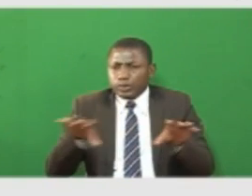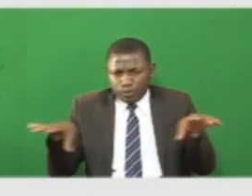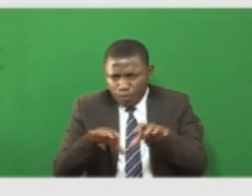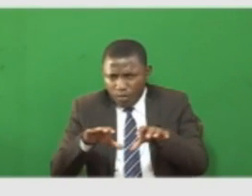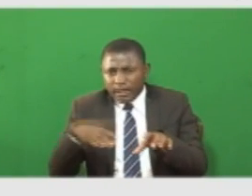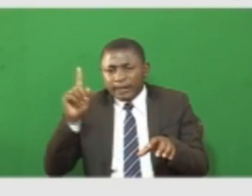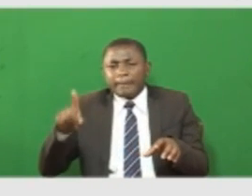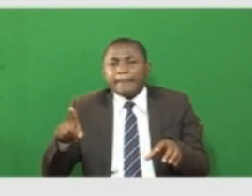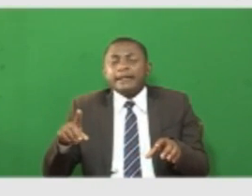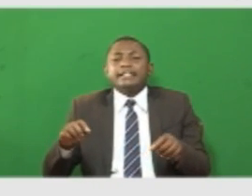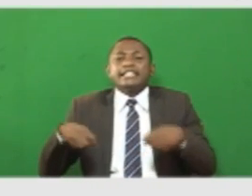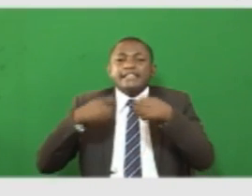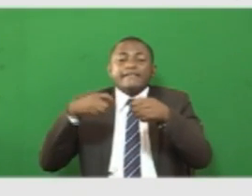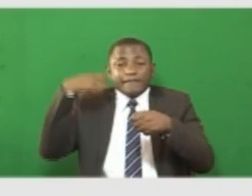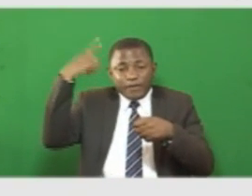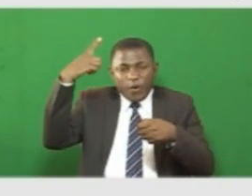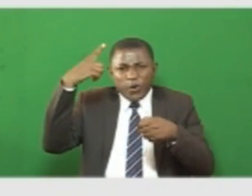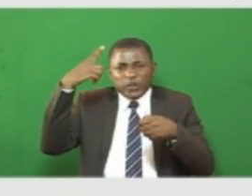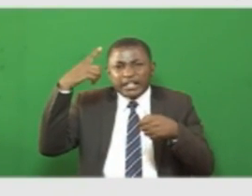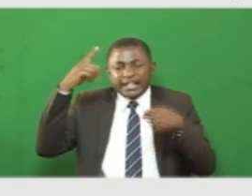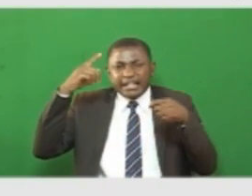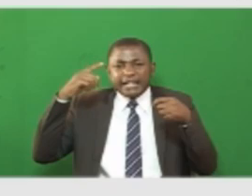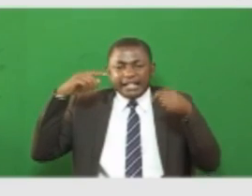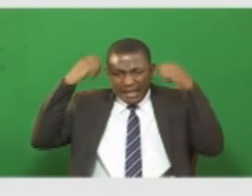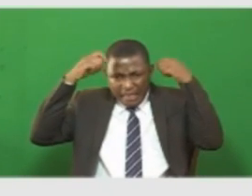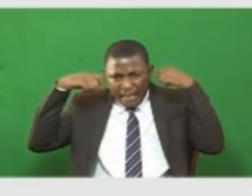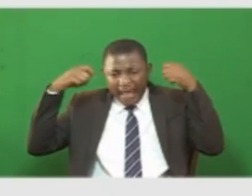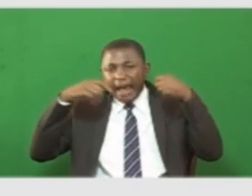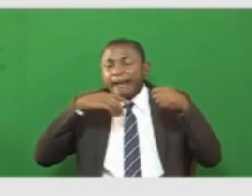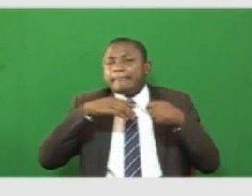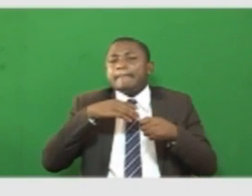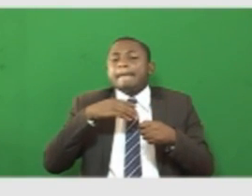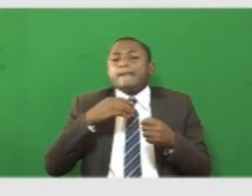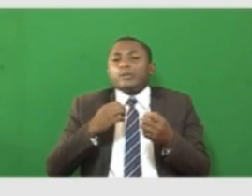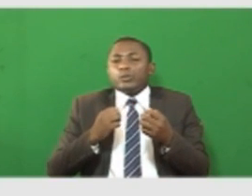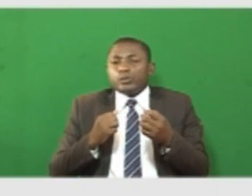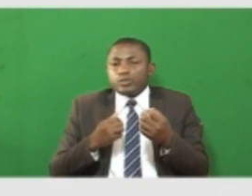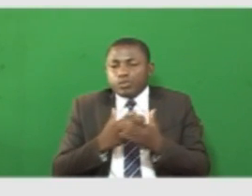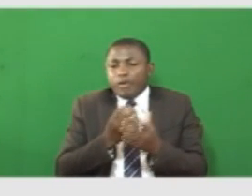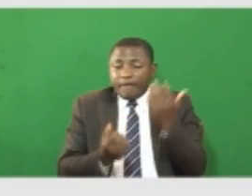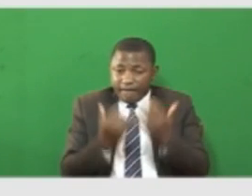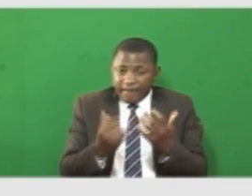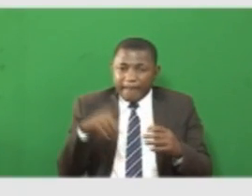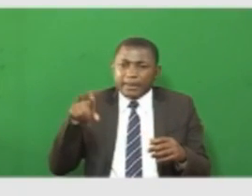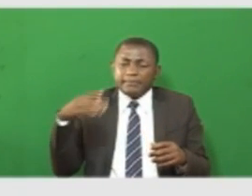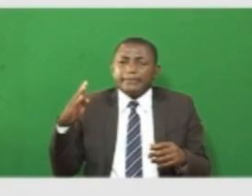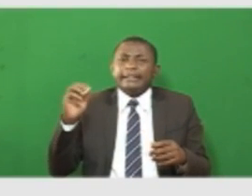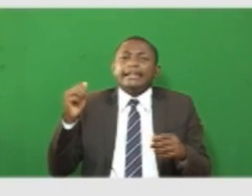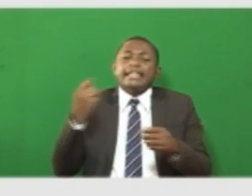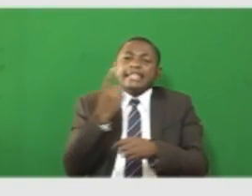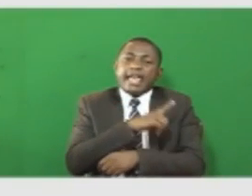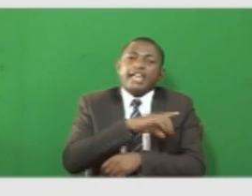chipiriso chinoitwa nemoto. Verse 24. Verse 32. Verse 32. Mm-hmm. Rinofanira kuva kwamuri sabata rokuzorora